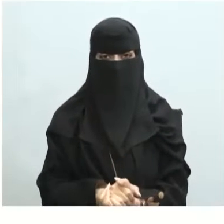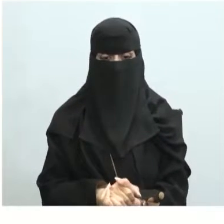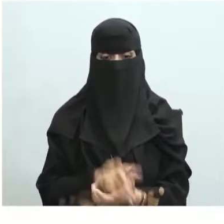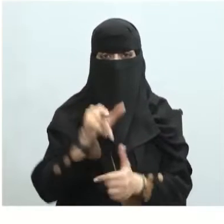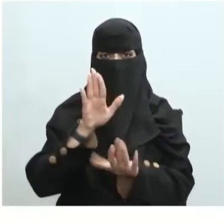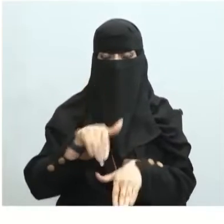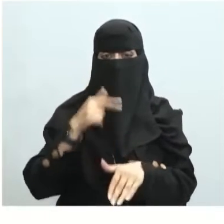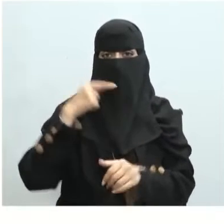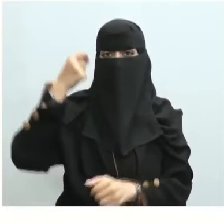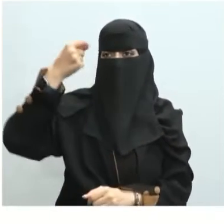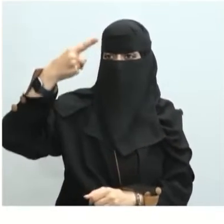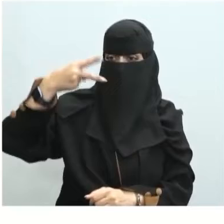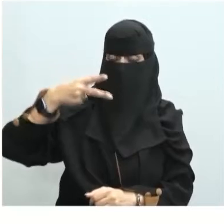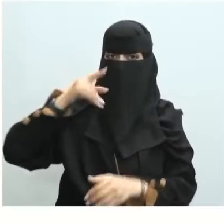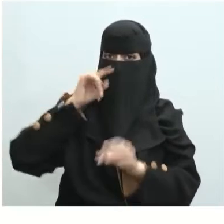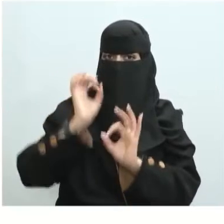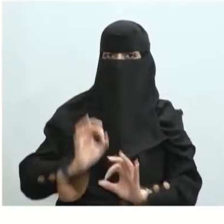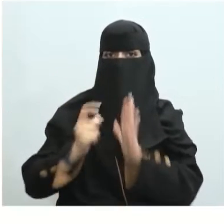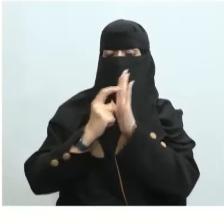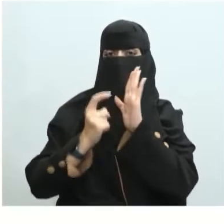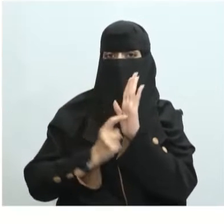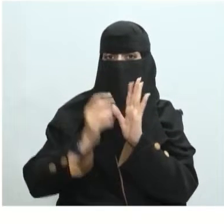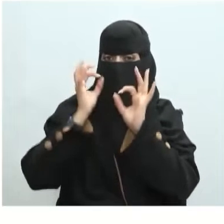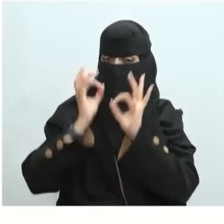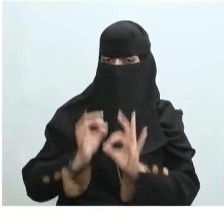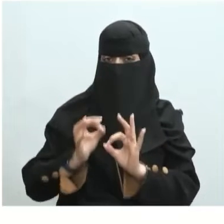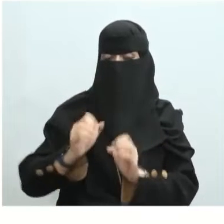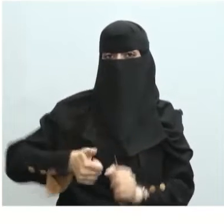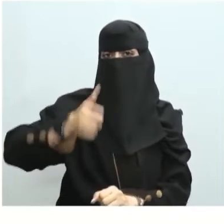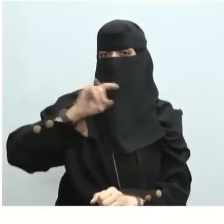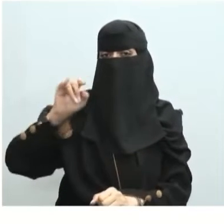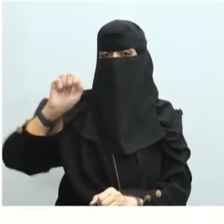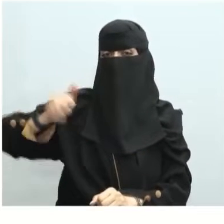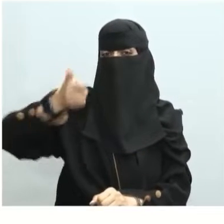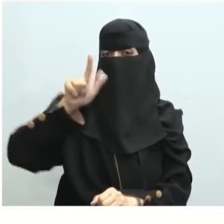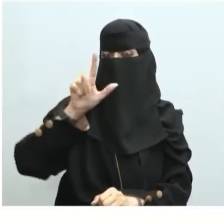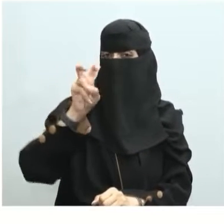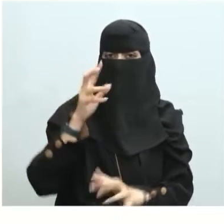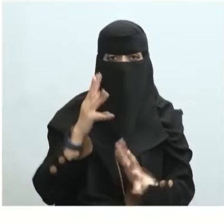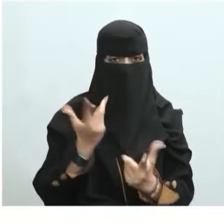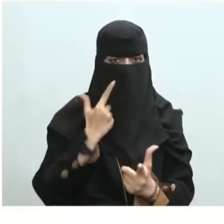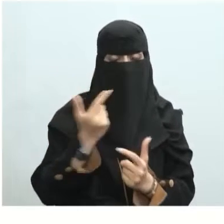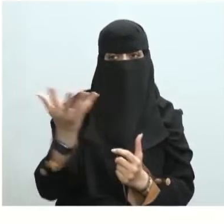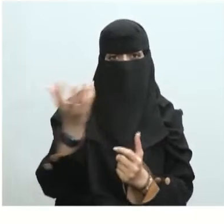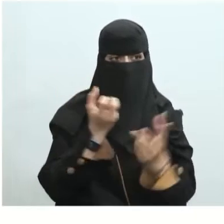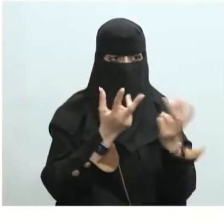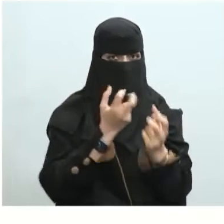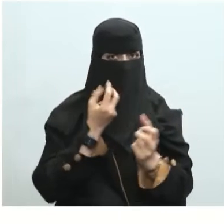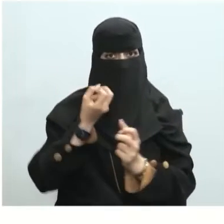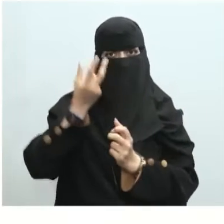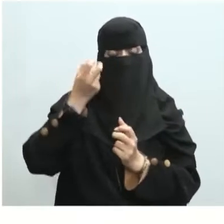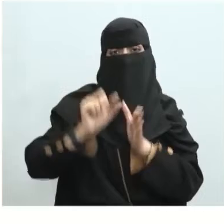هنا معايير الجوده في معايير الجوده هنا يقول اصاله ما المقصود بالاصاله الاتيام برؤى وافكار مبتكره